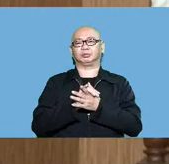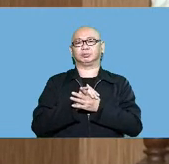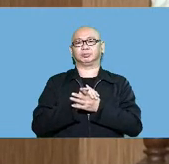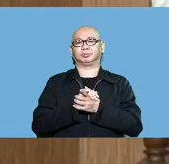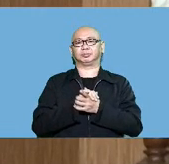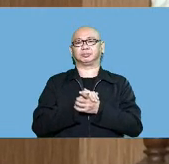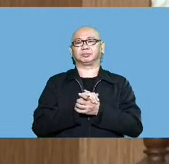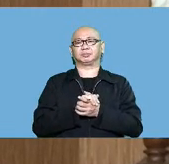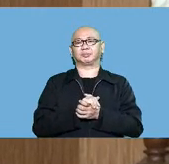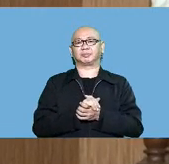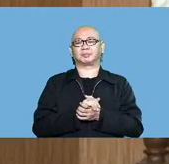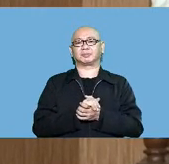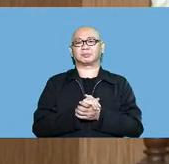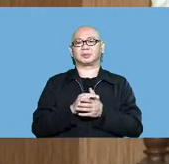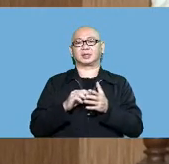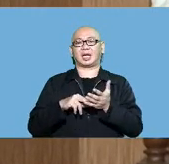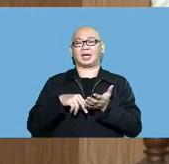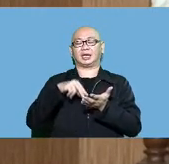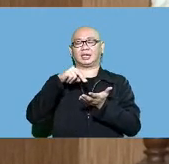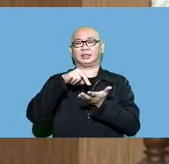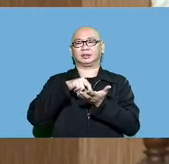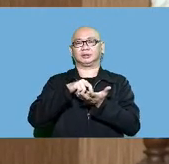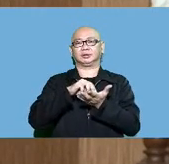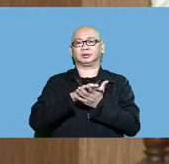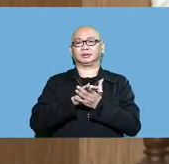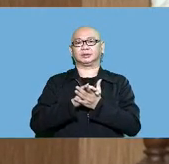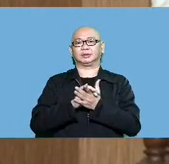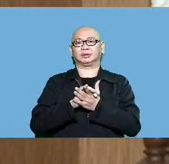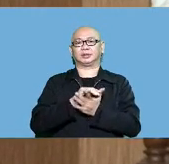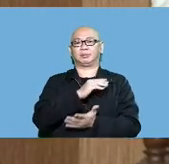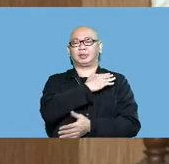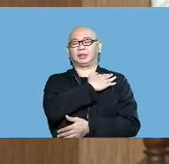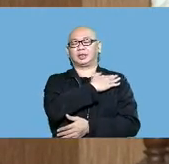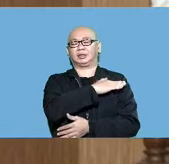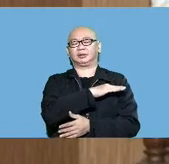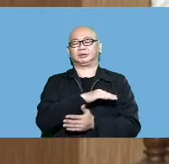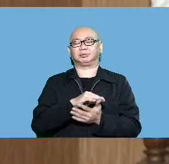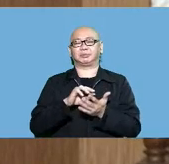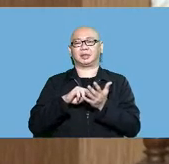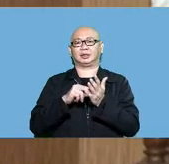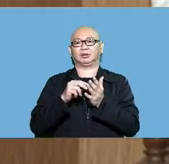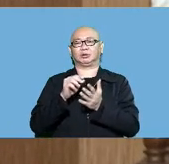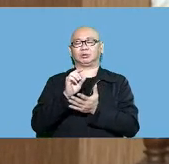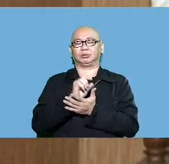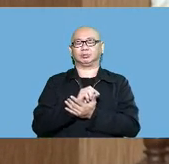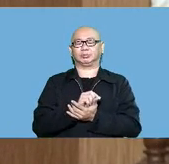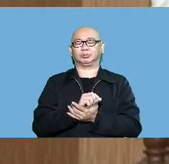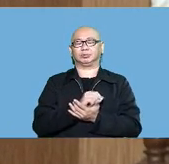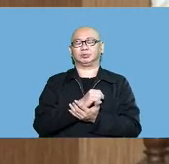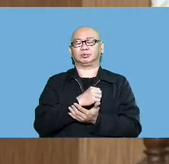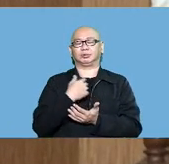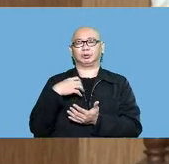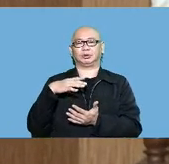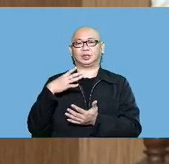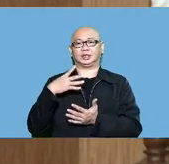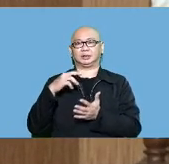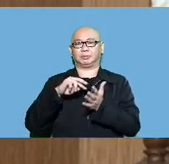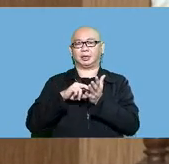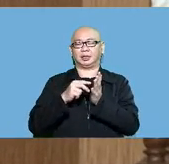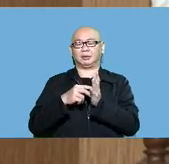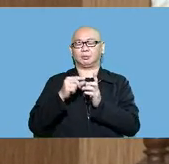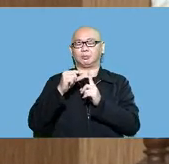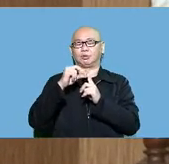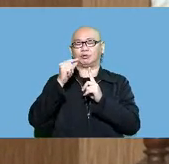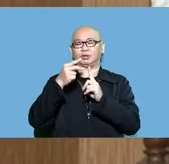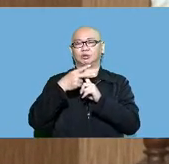Semarang. Kenaikan jabatan akademik fungsional dosen sebagai Profesor Guru Besar